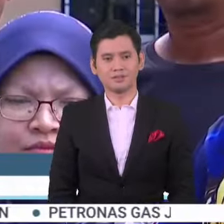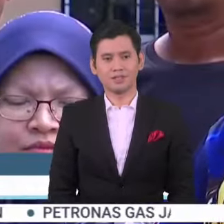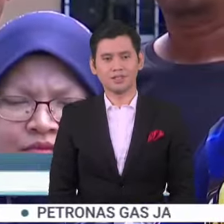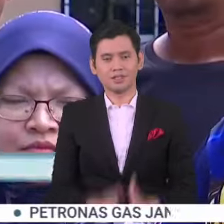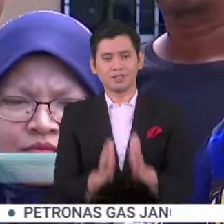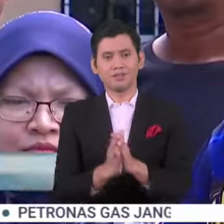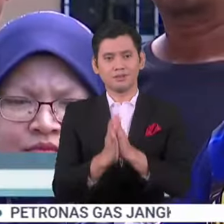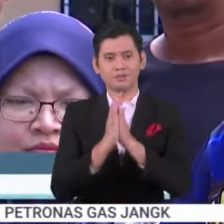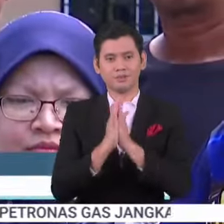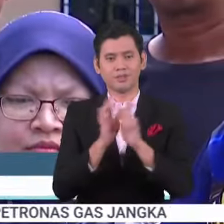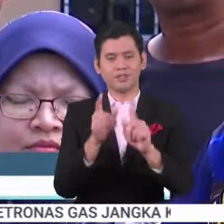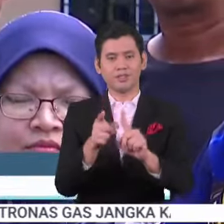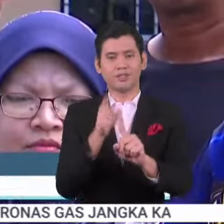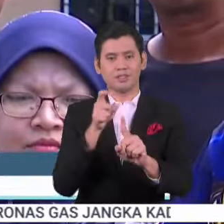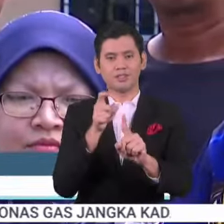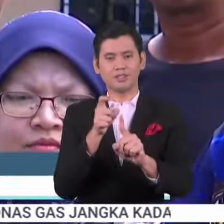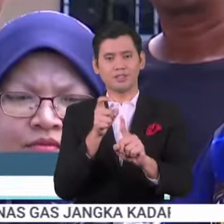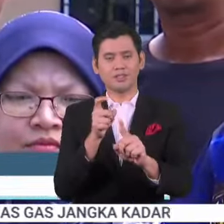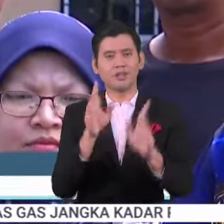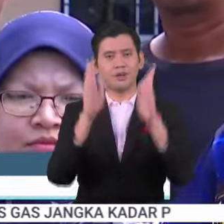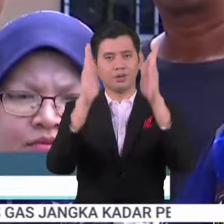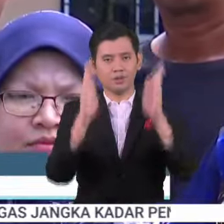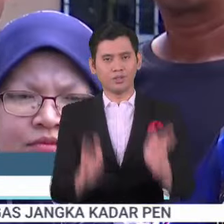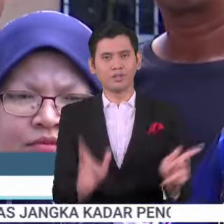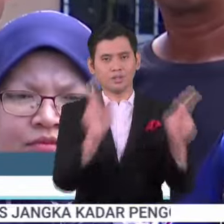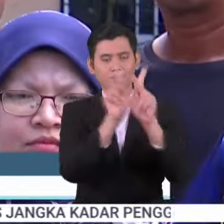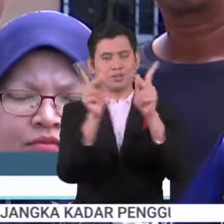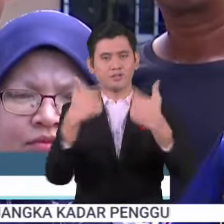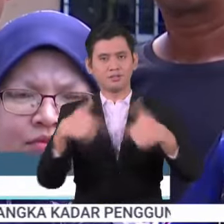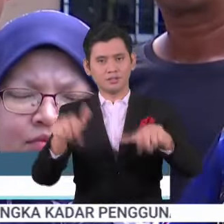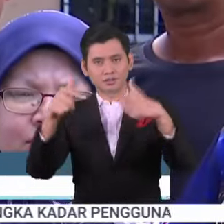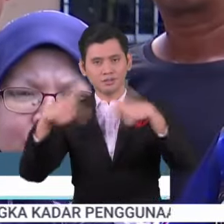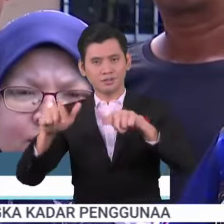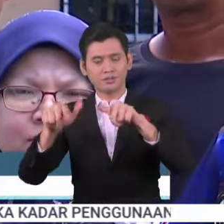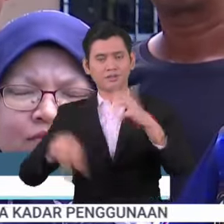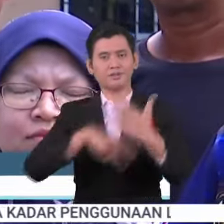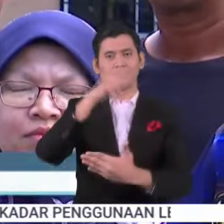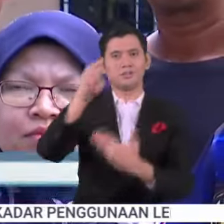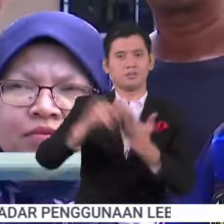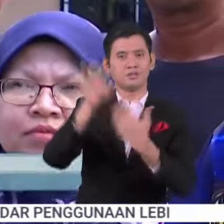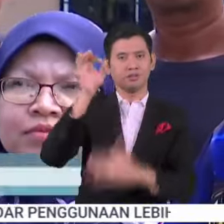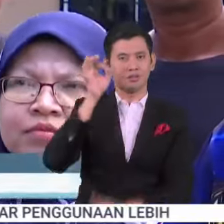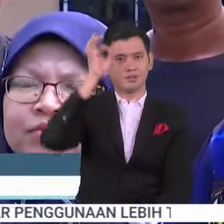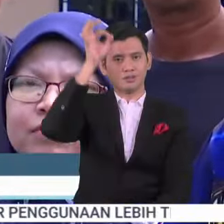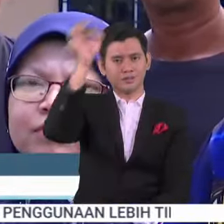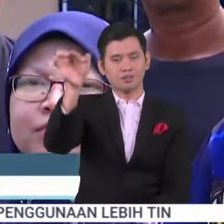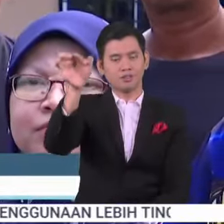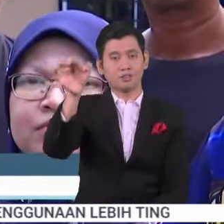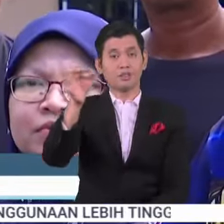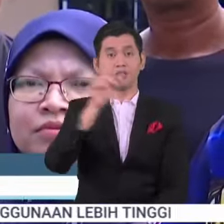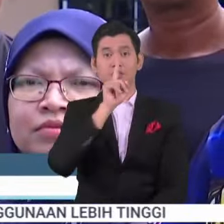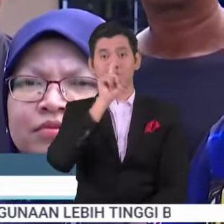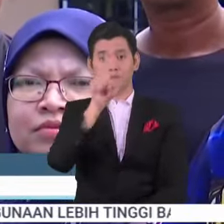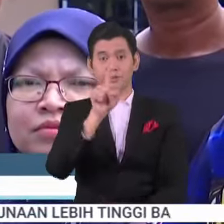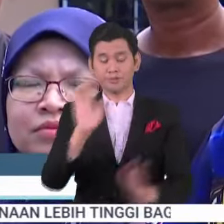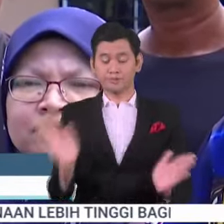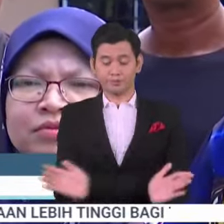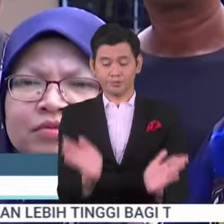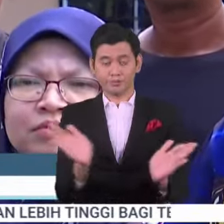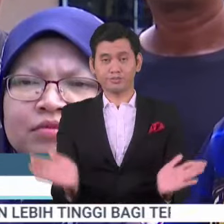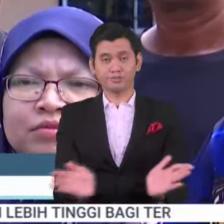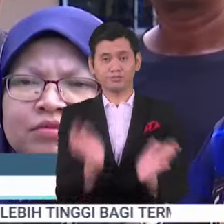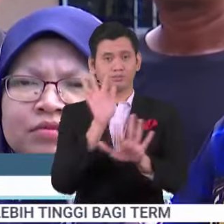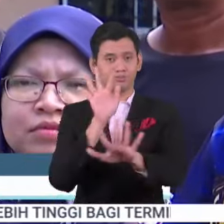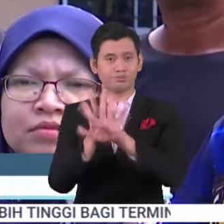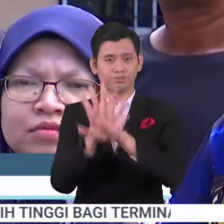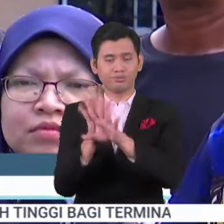permintaan daripada penduduk kampung tu untuk melaksanakan lagi program-program di masa hadapan makin menggalakkan jadi insya-allah